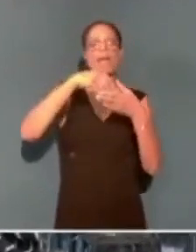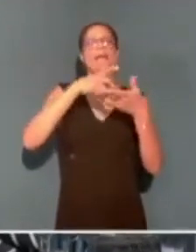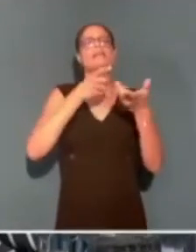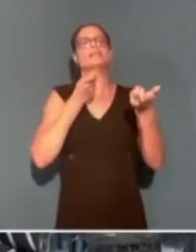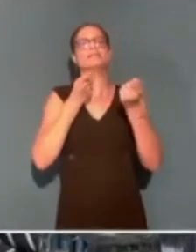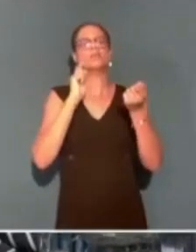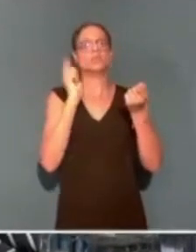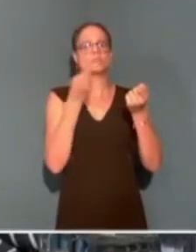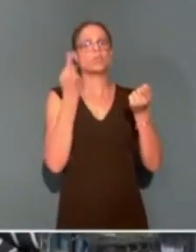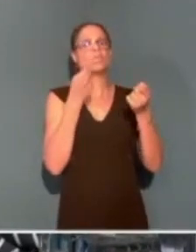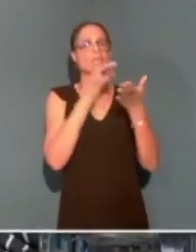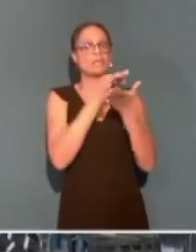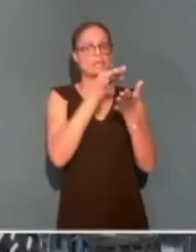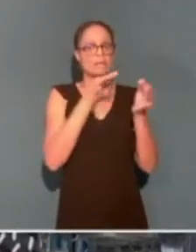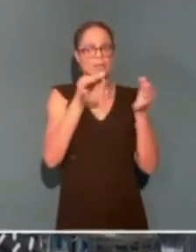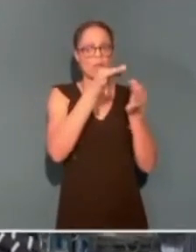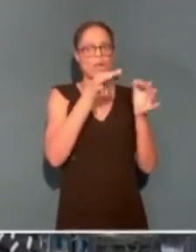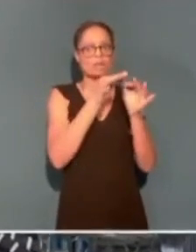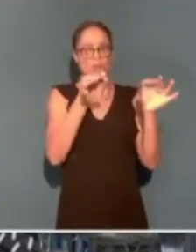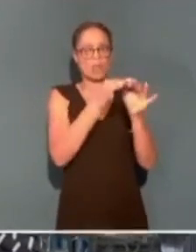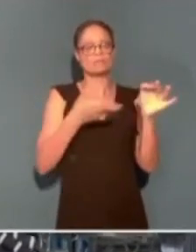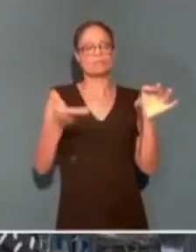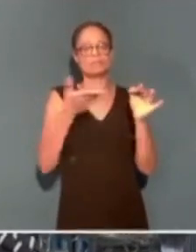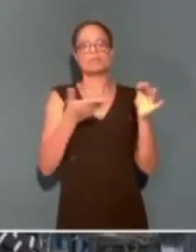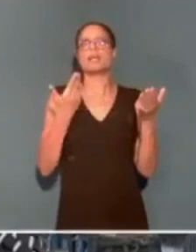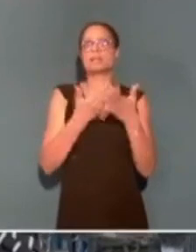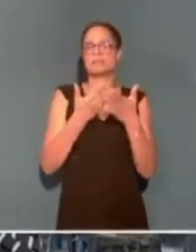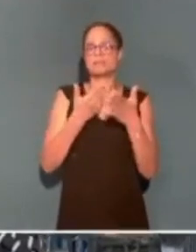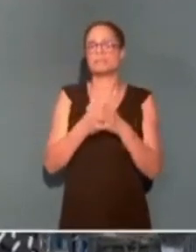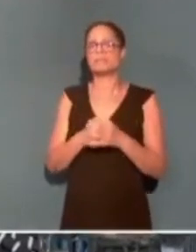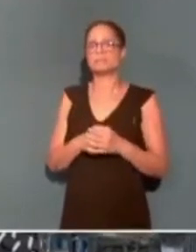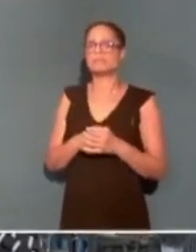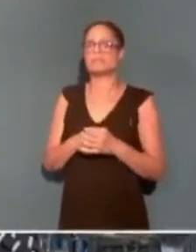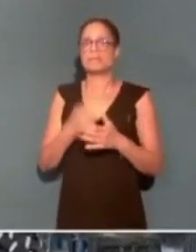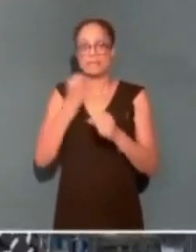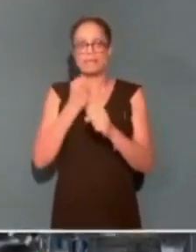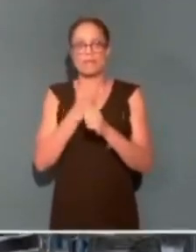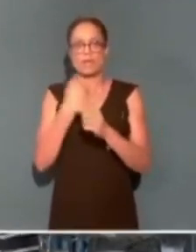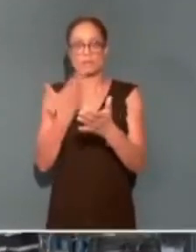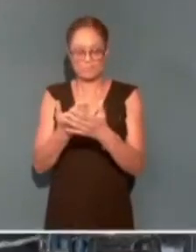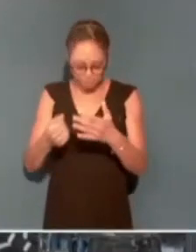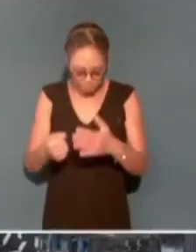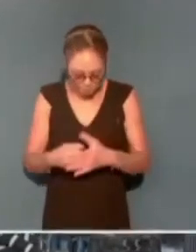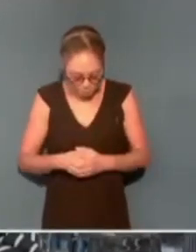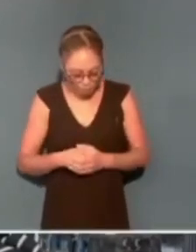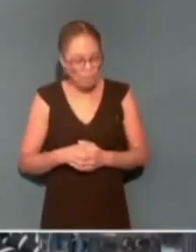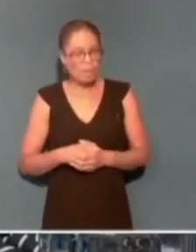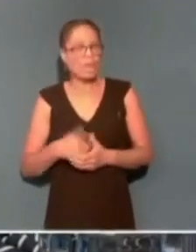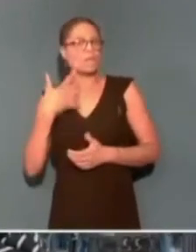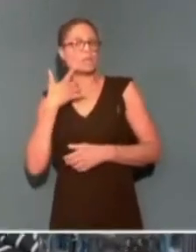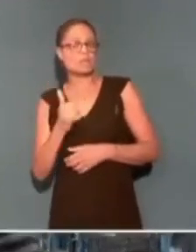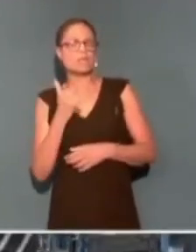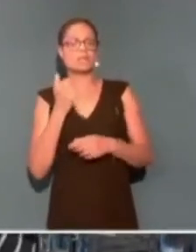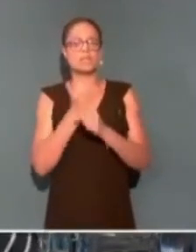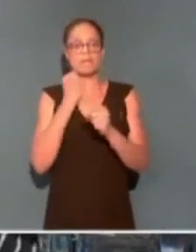territoires concernés. Donc c'est dans cette hypothèse-là que nous avons dit que nous allons travailler. Une fois que, si c'est validé qu'on travaille